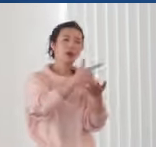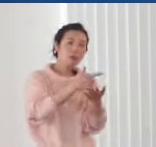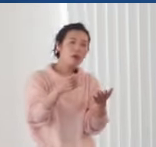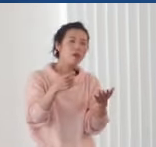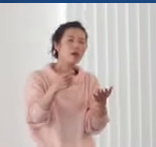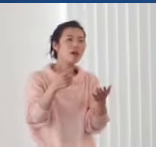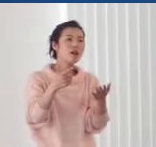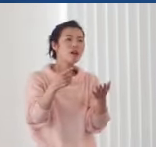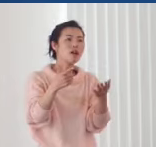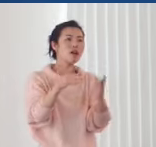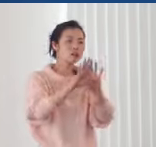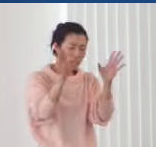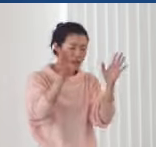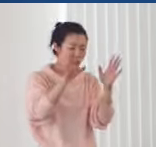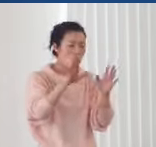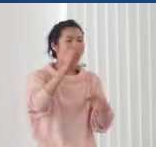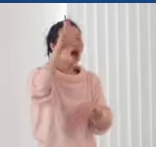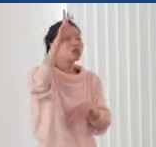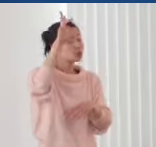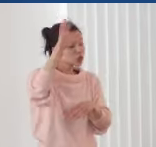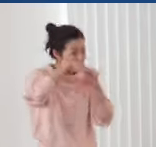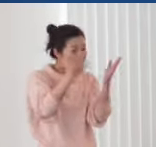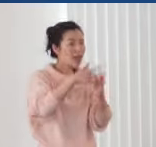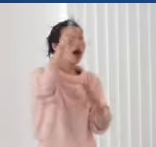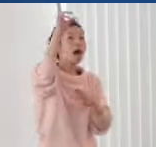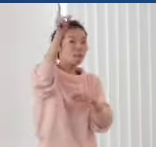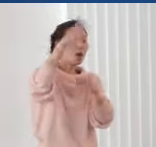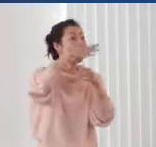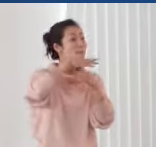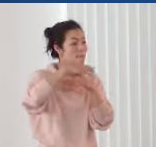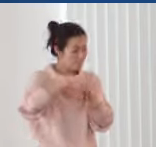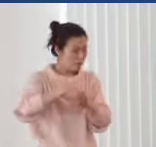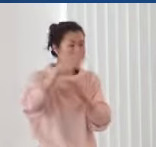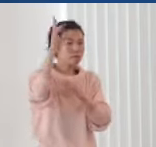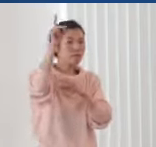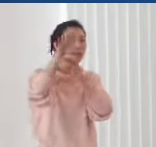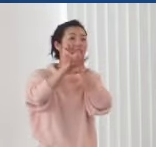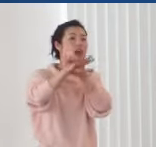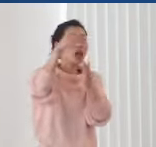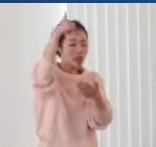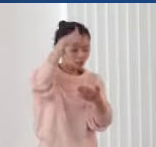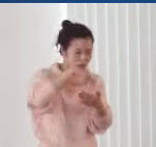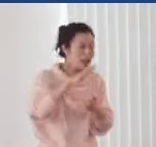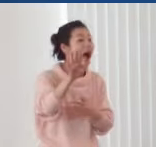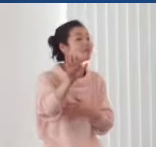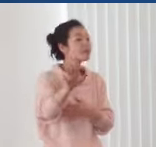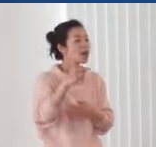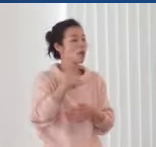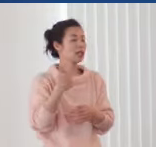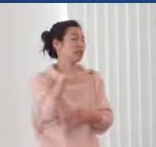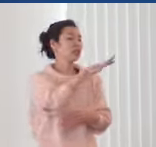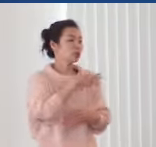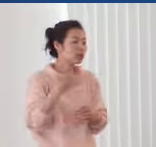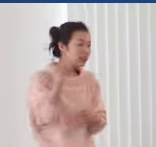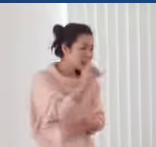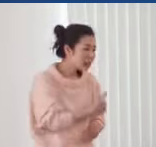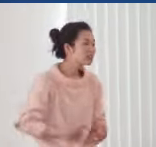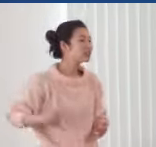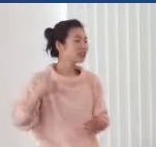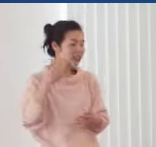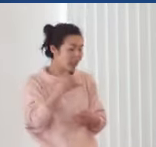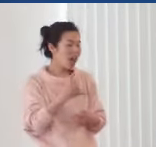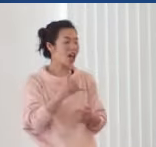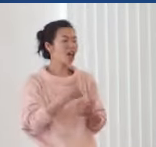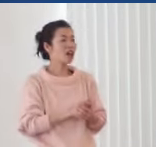まりと終わりは神の手に握られていて、神様は絶妙のタイミングで私たちの人生においてそれを